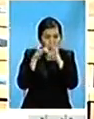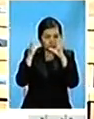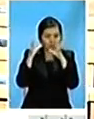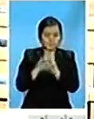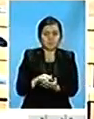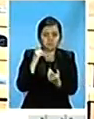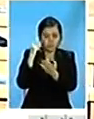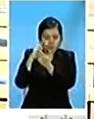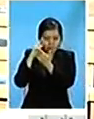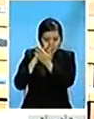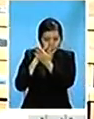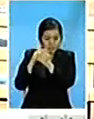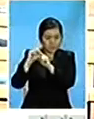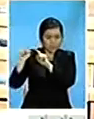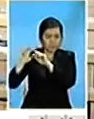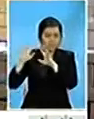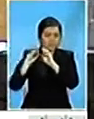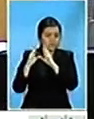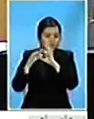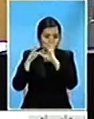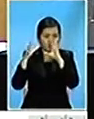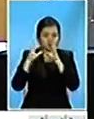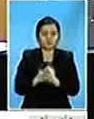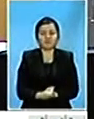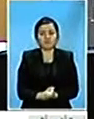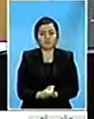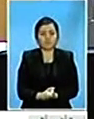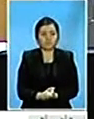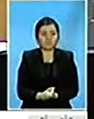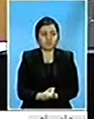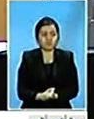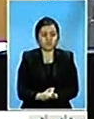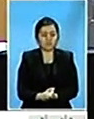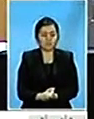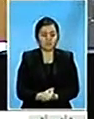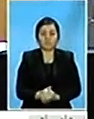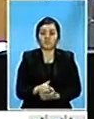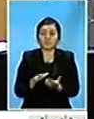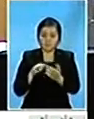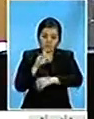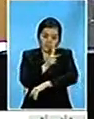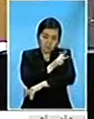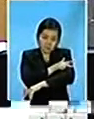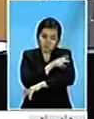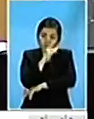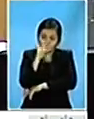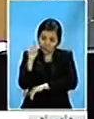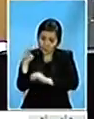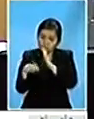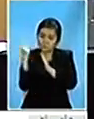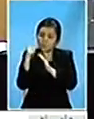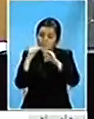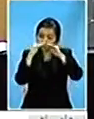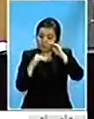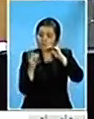ของเรื่องงานครับท่านประธานครับขอบคุณครับ อย่างนี้ได้ไหมท่านดร.สามารถนะท่านเอาเหตุผลท่านบอกว่าขอตัด